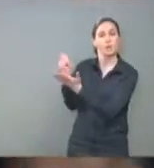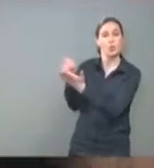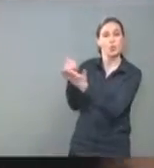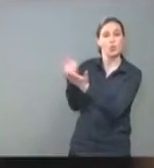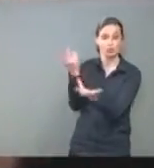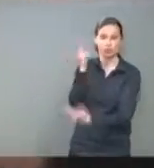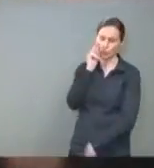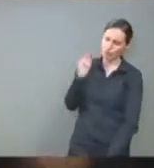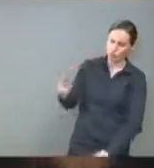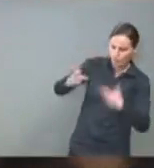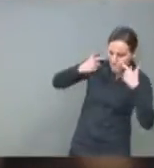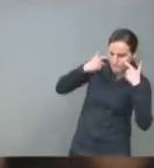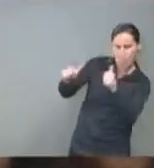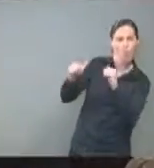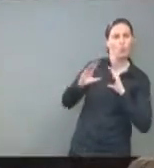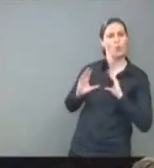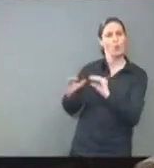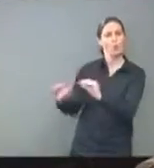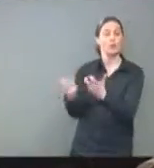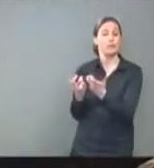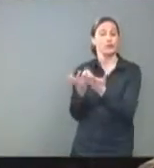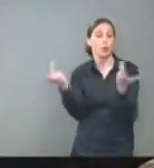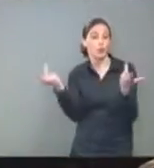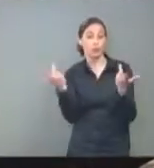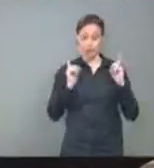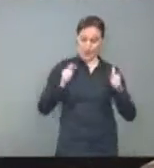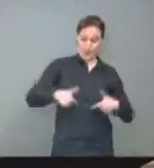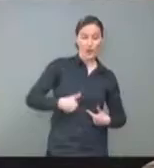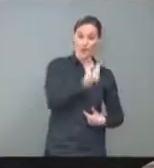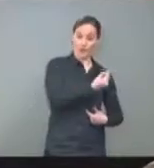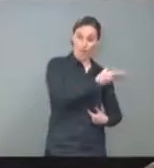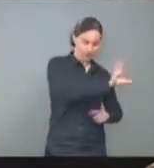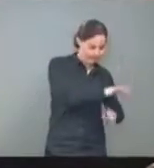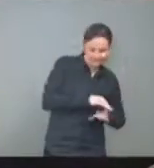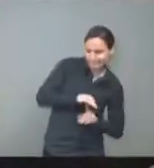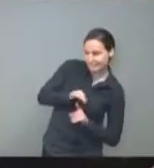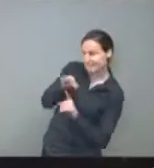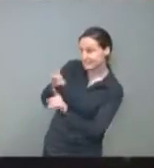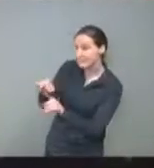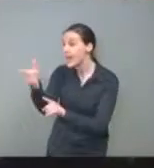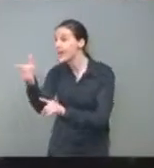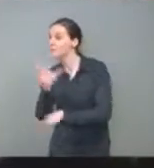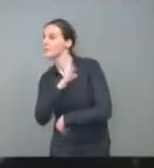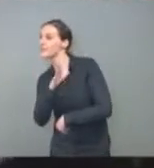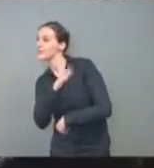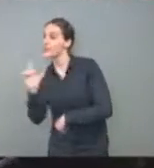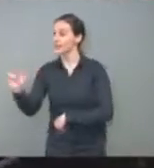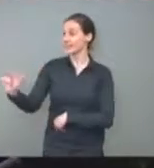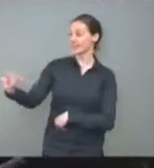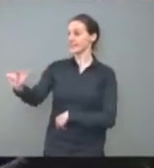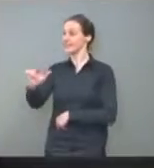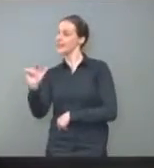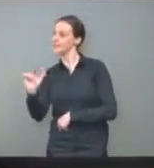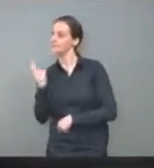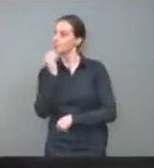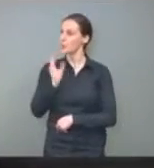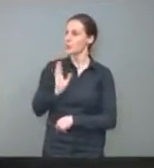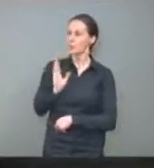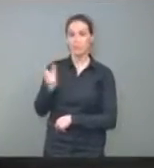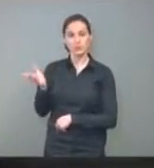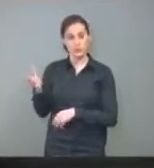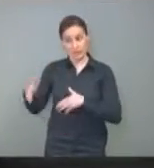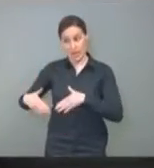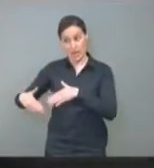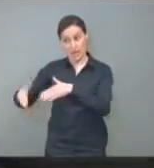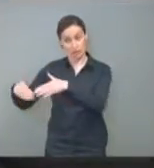institutrices, que vous voyez, bon, toutes les choses de la vie qui fonctionnent. Mais quand en plus vous avez l'impression que ça ne marche pas, surtout que les autres